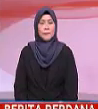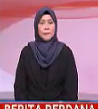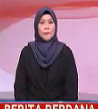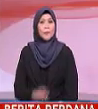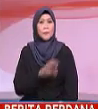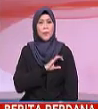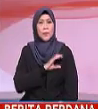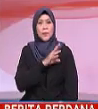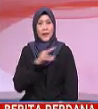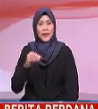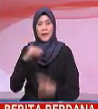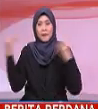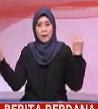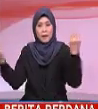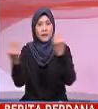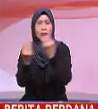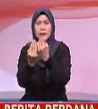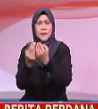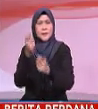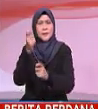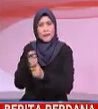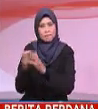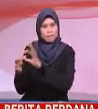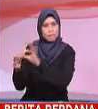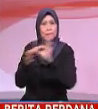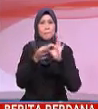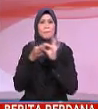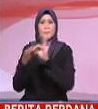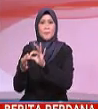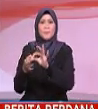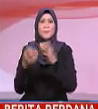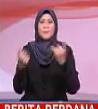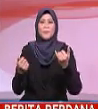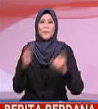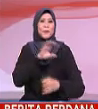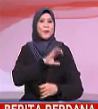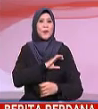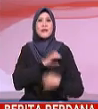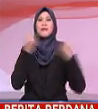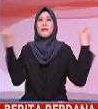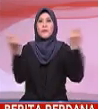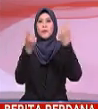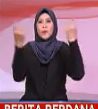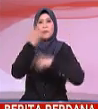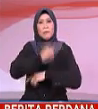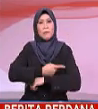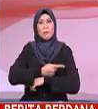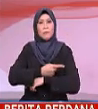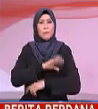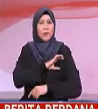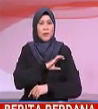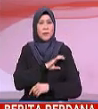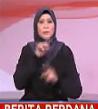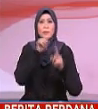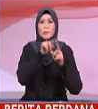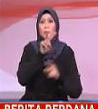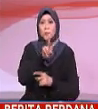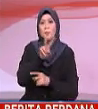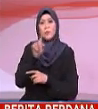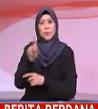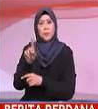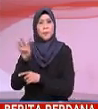Polis dan masyarakat berpisah tiada. Tema yang terus diangkat PDRM bersempena sambutan Hari Polis ke-214.